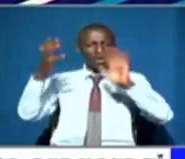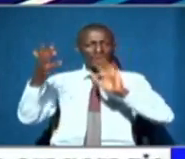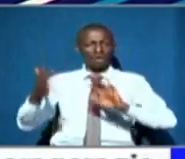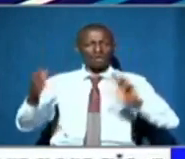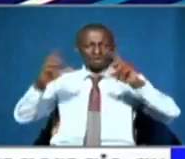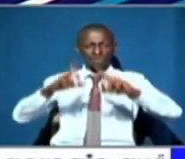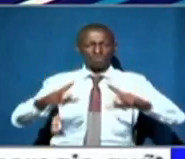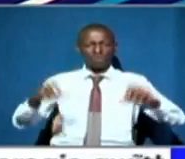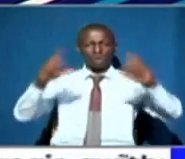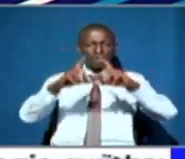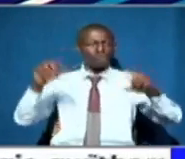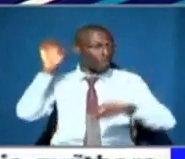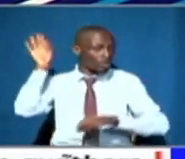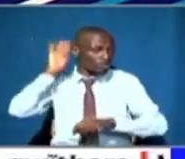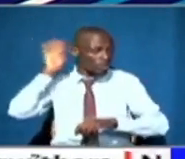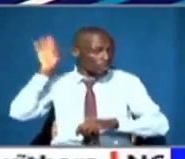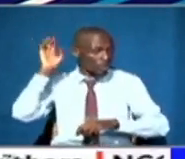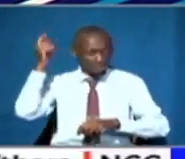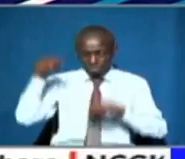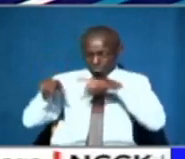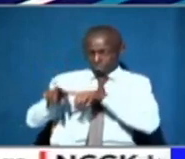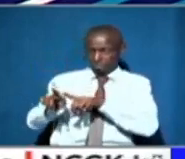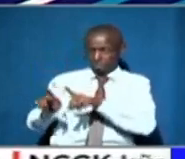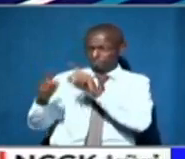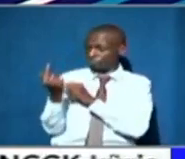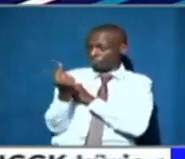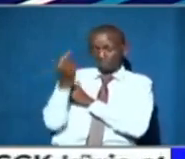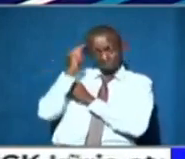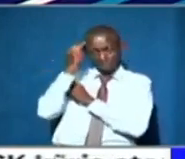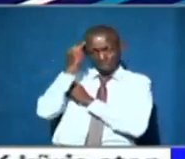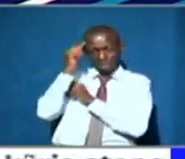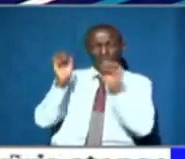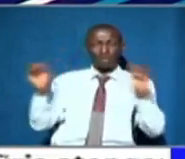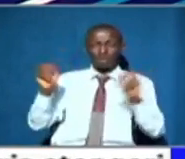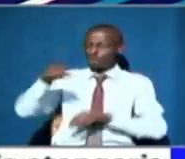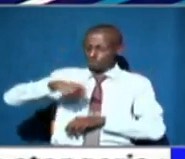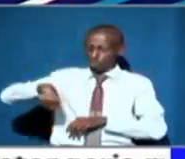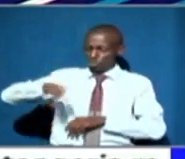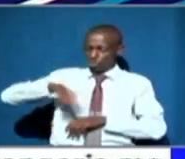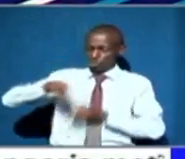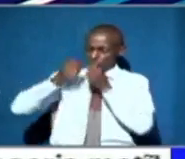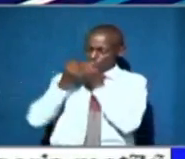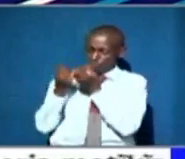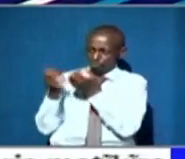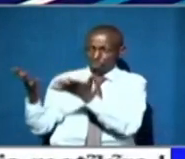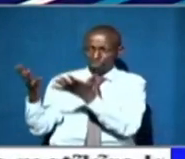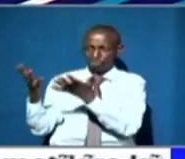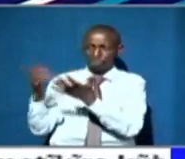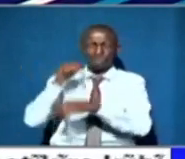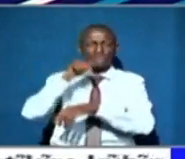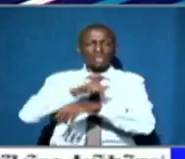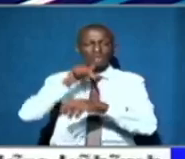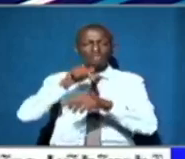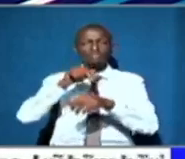akiaria ndaragia kuma mutoine wake wiki aragia kuma kuri ithwe na ungithikiria theini wa speech yake agithoma